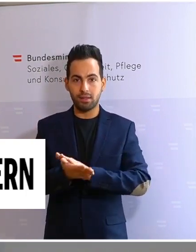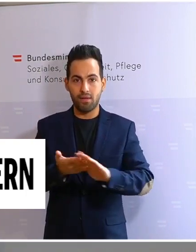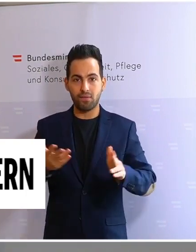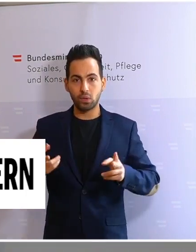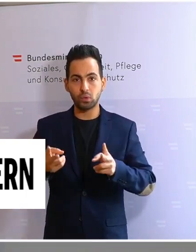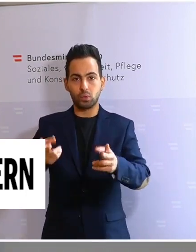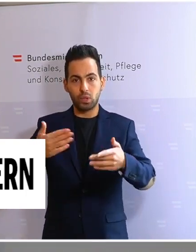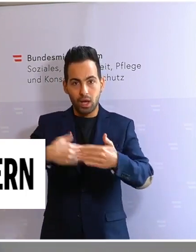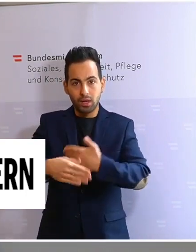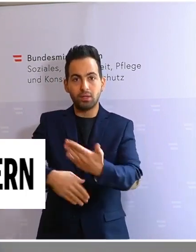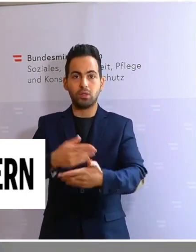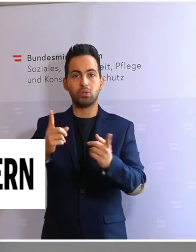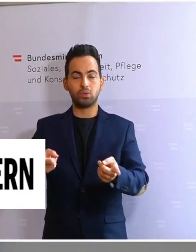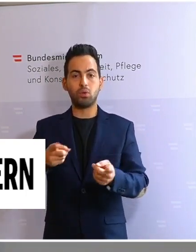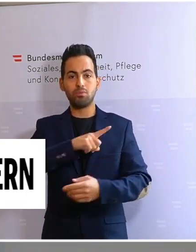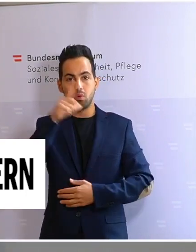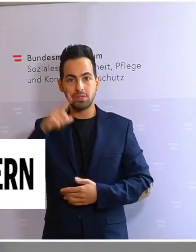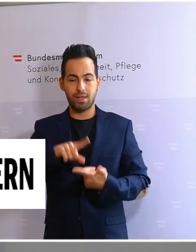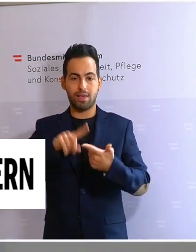kommen, auch vor Gericht. Das ist beispielsweise,